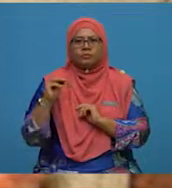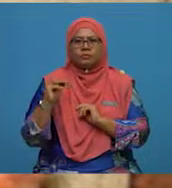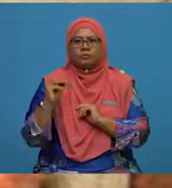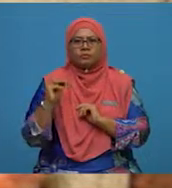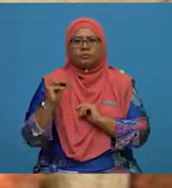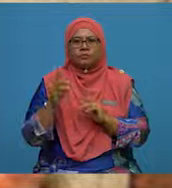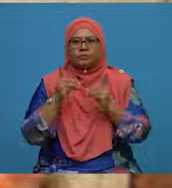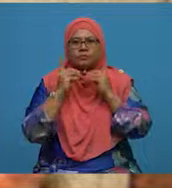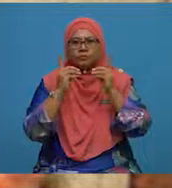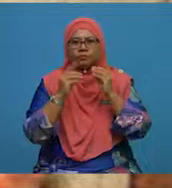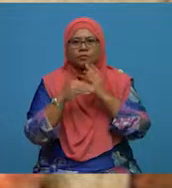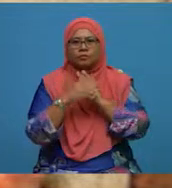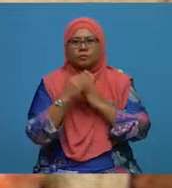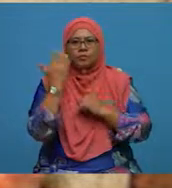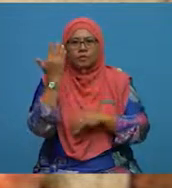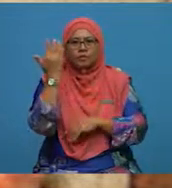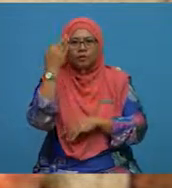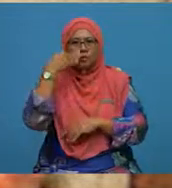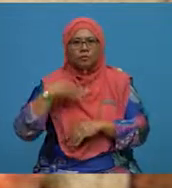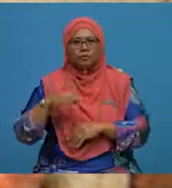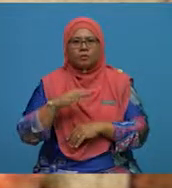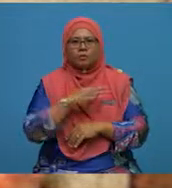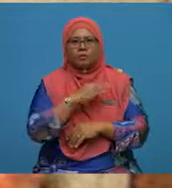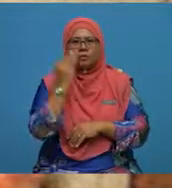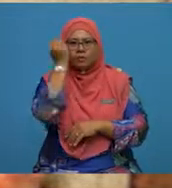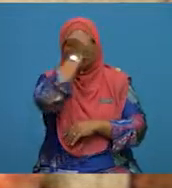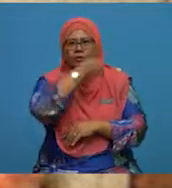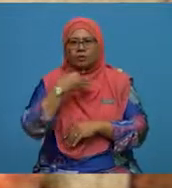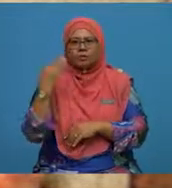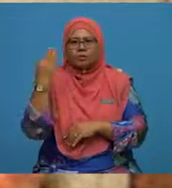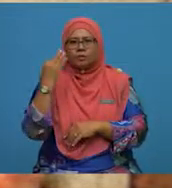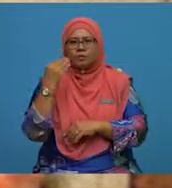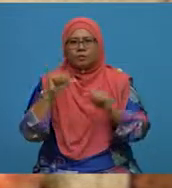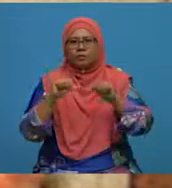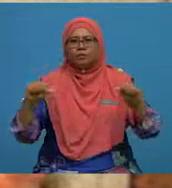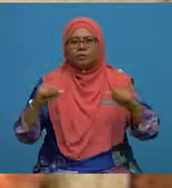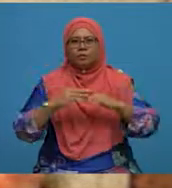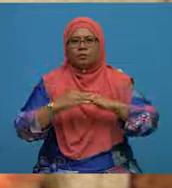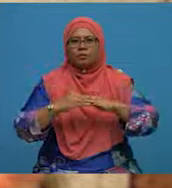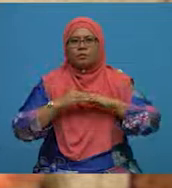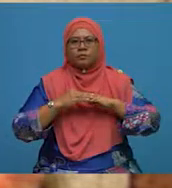Mereka dididik oleh pensyarah Perancis yang bersifat anti-British.